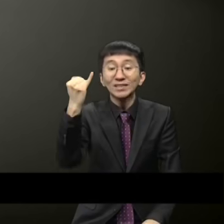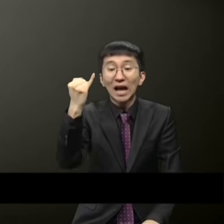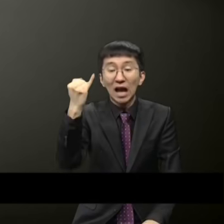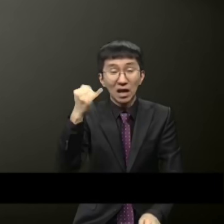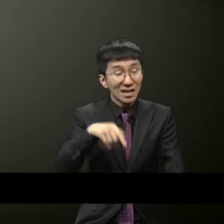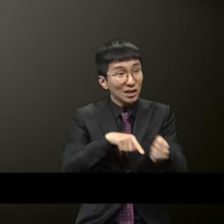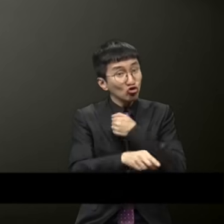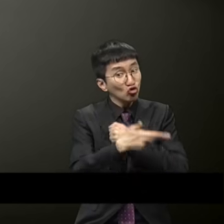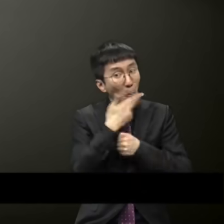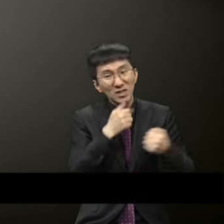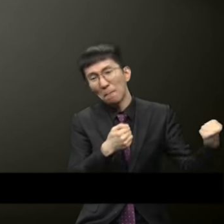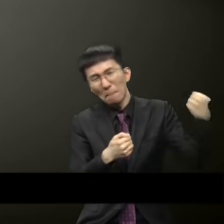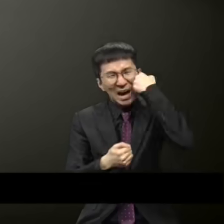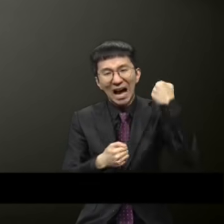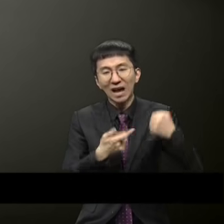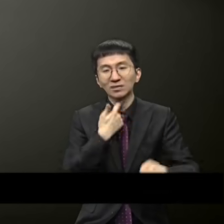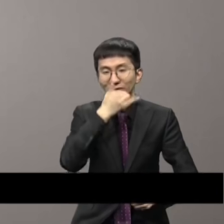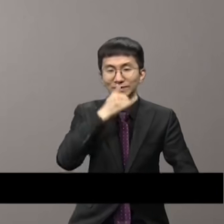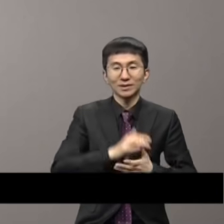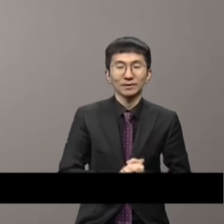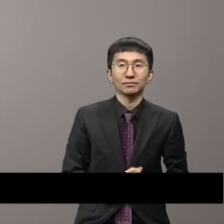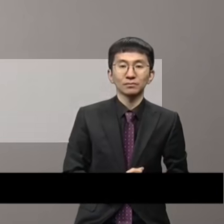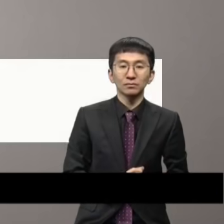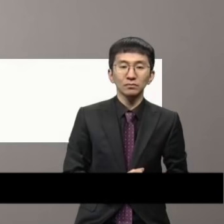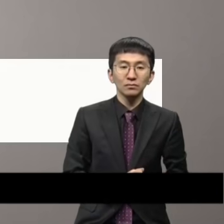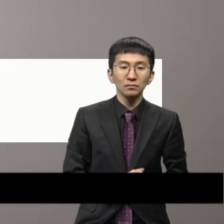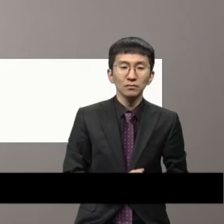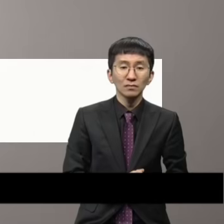아무 이유 없이 폭행을 당했습니다.